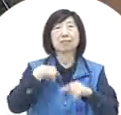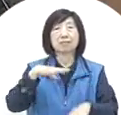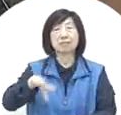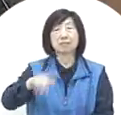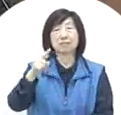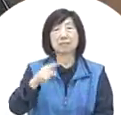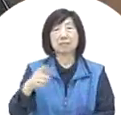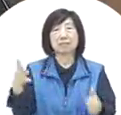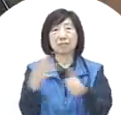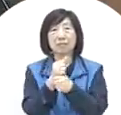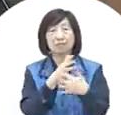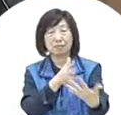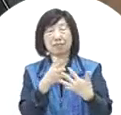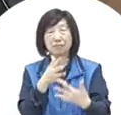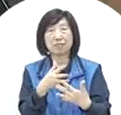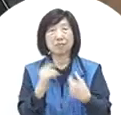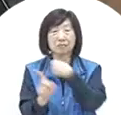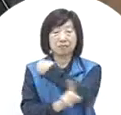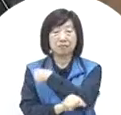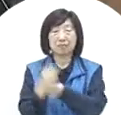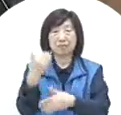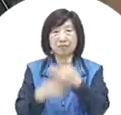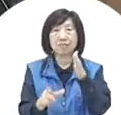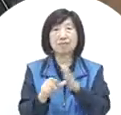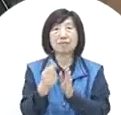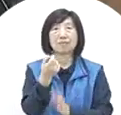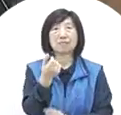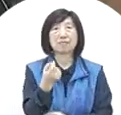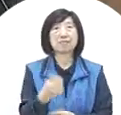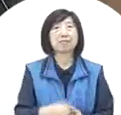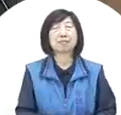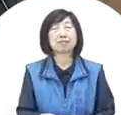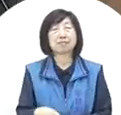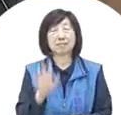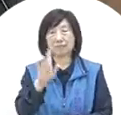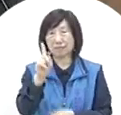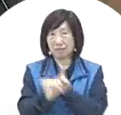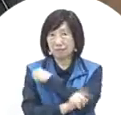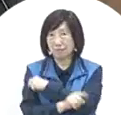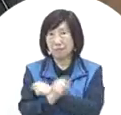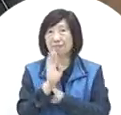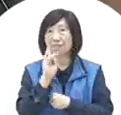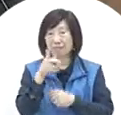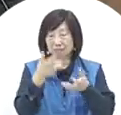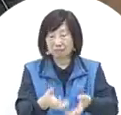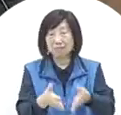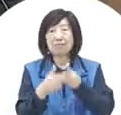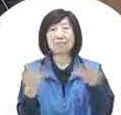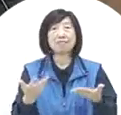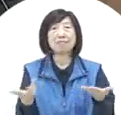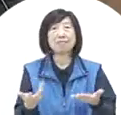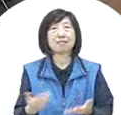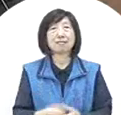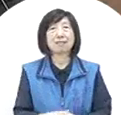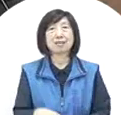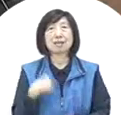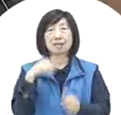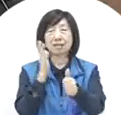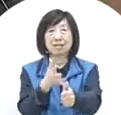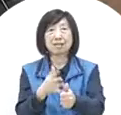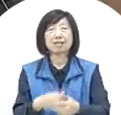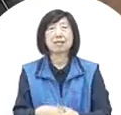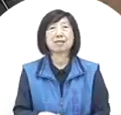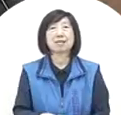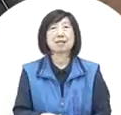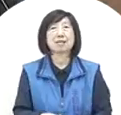的，我个人最后的时间。我有一个最后但对我来讲是最重要的问题。 好，您说。 我要质询你二人